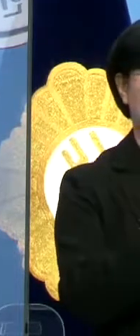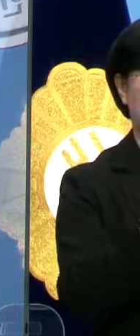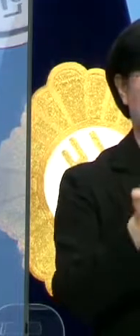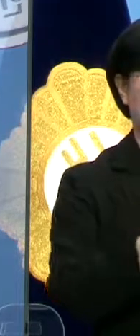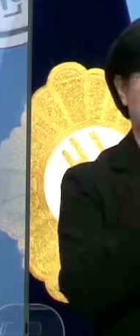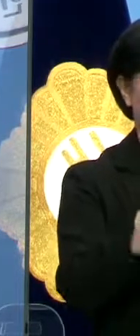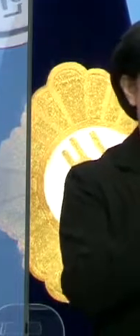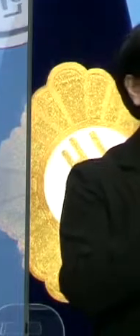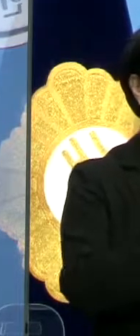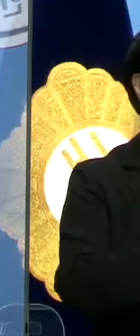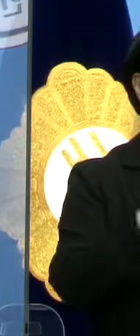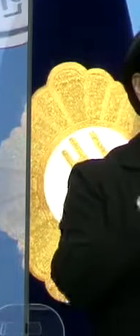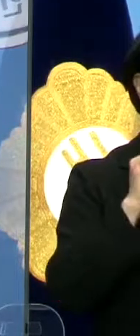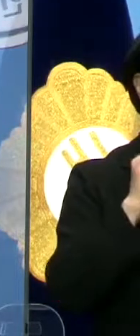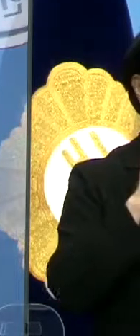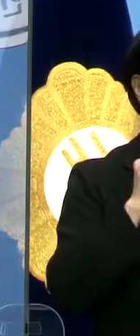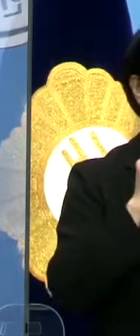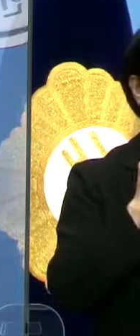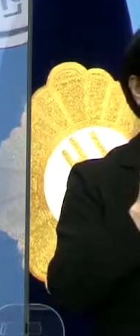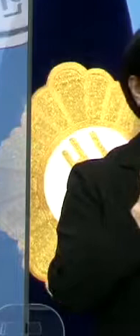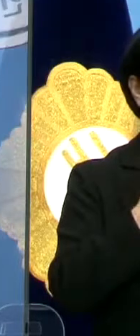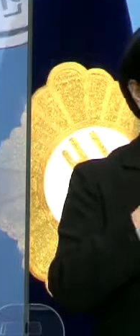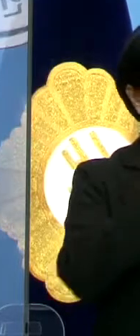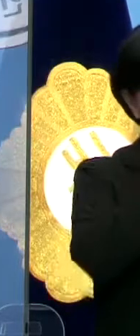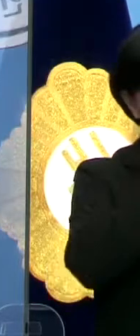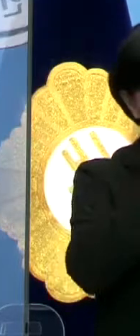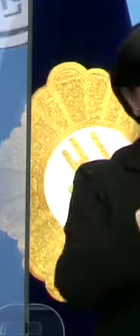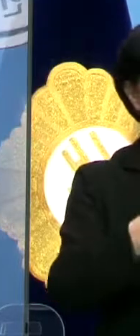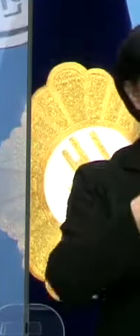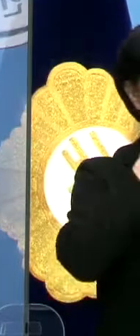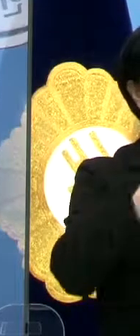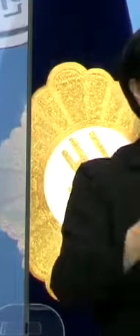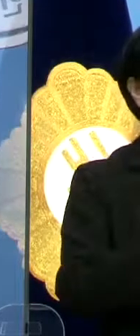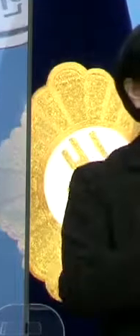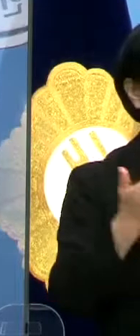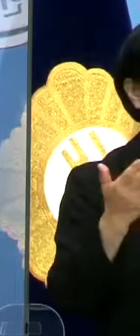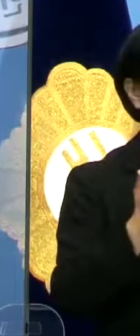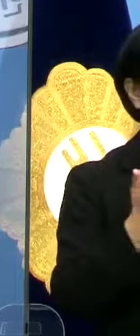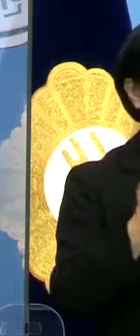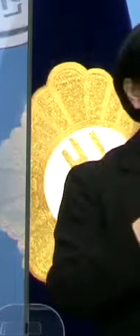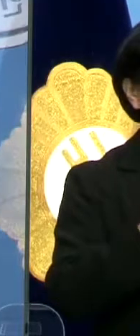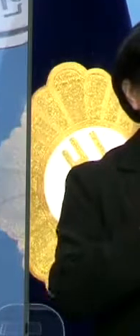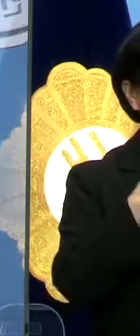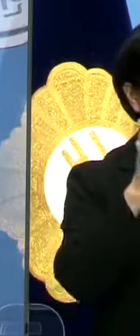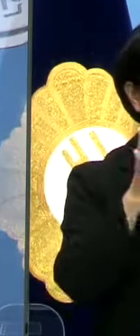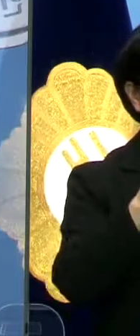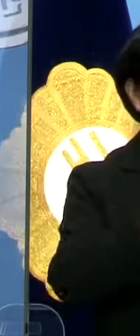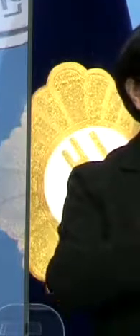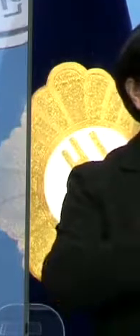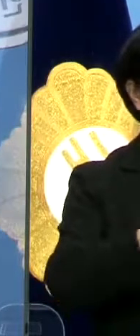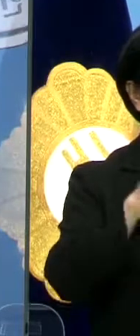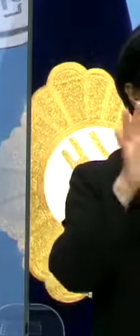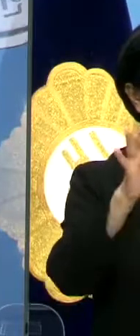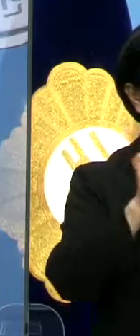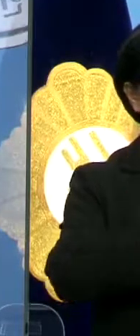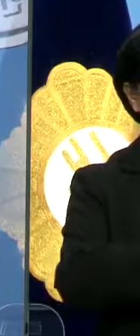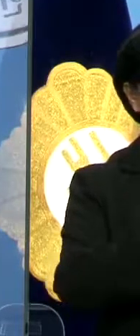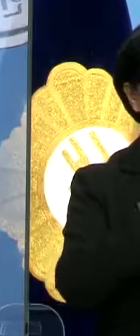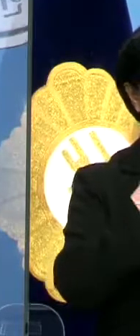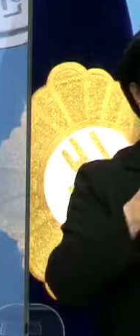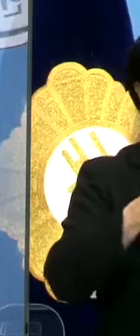시민단체 대표 를 불러서 소주나 가끔씩 하자 라면서 묻힌 b 공개는 하지 않고 마포에서 이